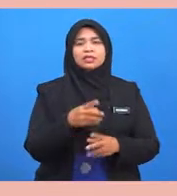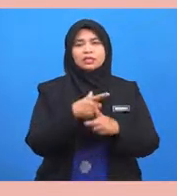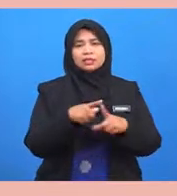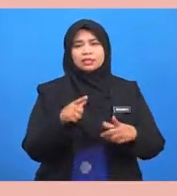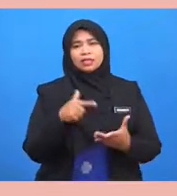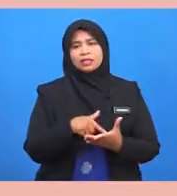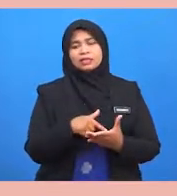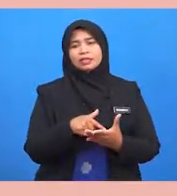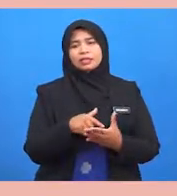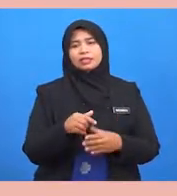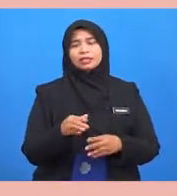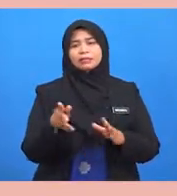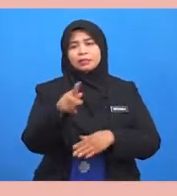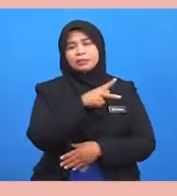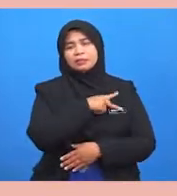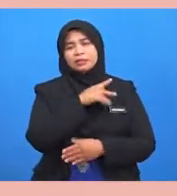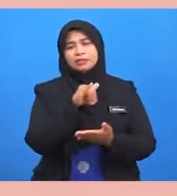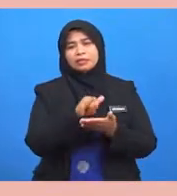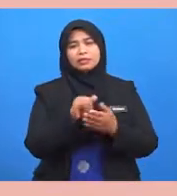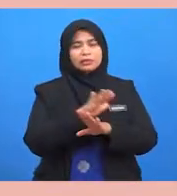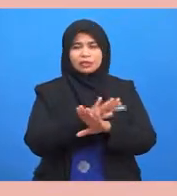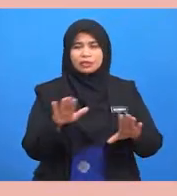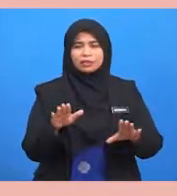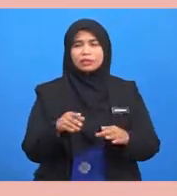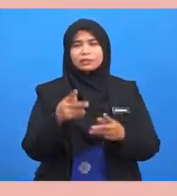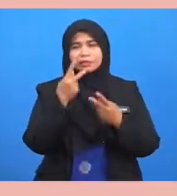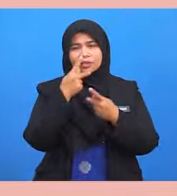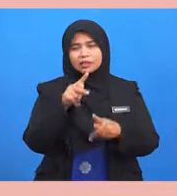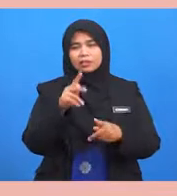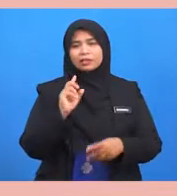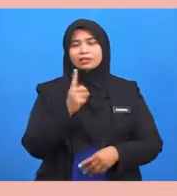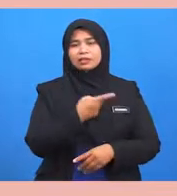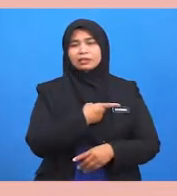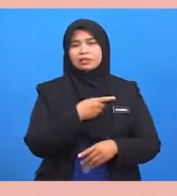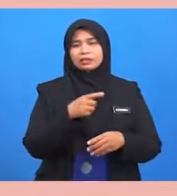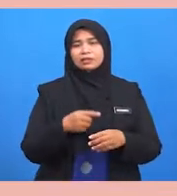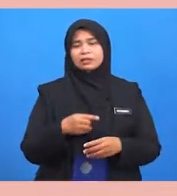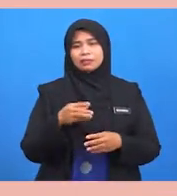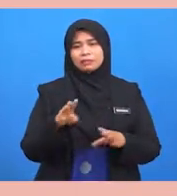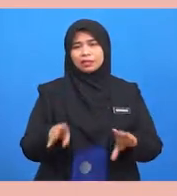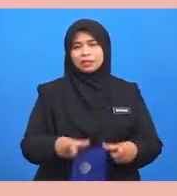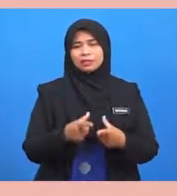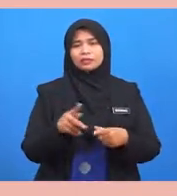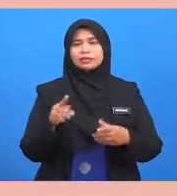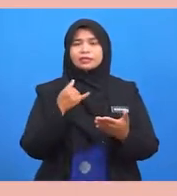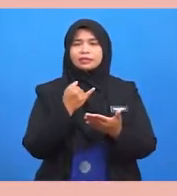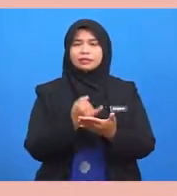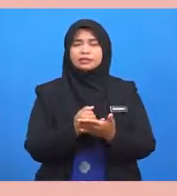selagi pemimpin itu tidak memerintahkan kita melakukan